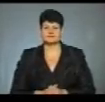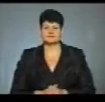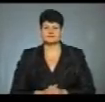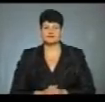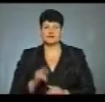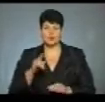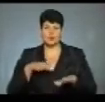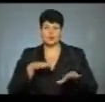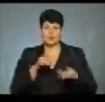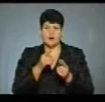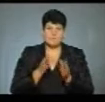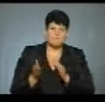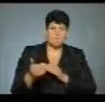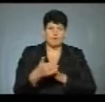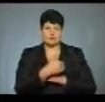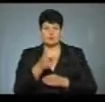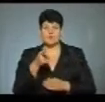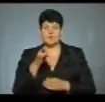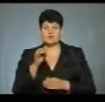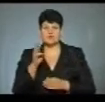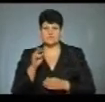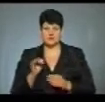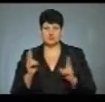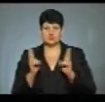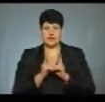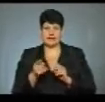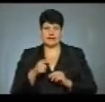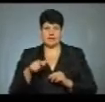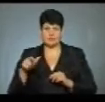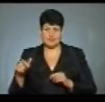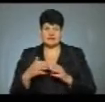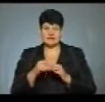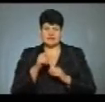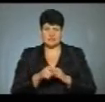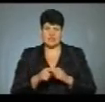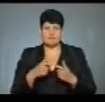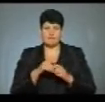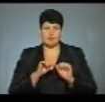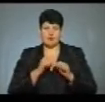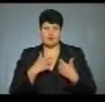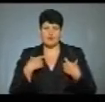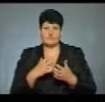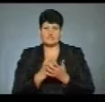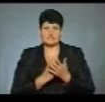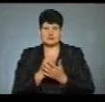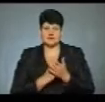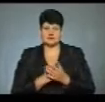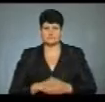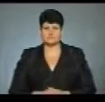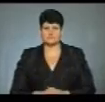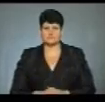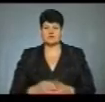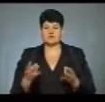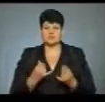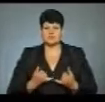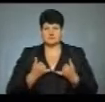Тоді колона повернула на вулицю Грушевського. Військових зустрічали тернополяни. Серед них – полковник запасу Збройних сил Володимир Фаріончук. Треба